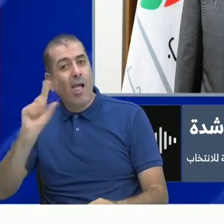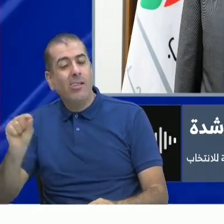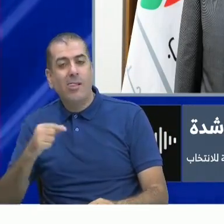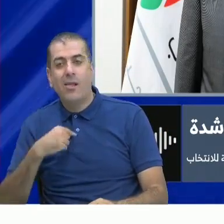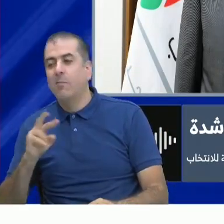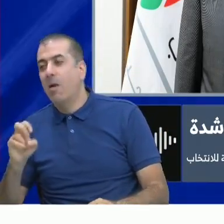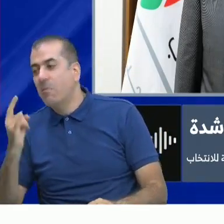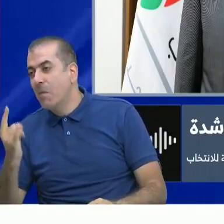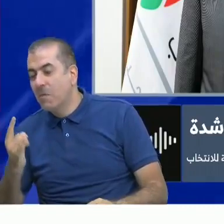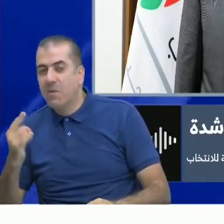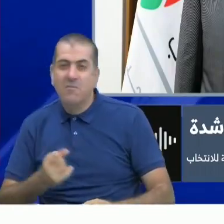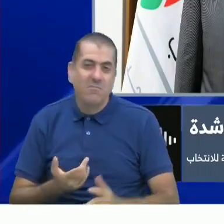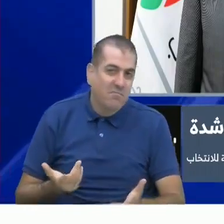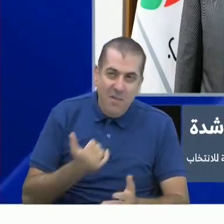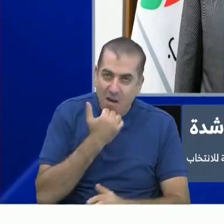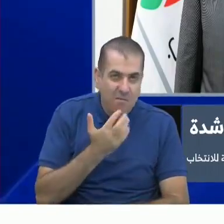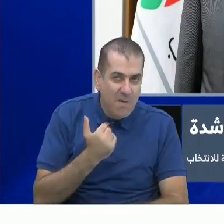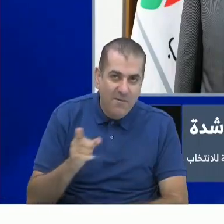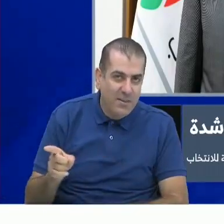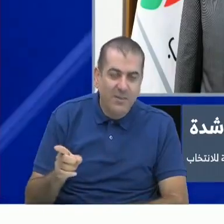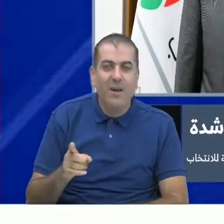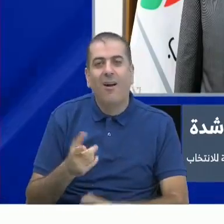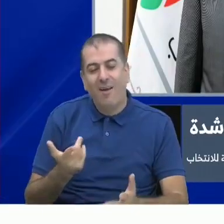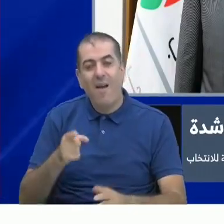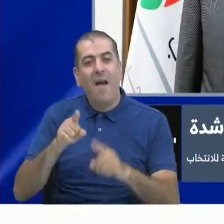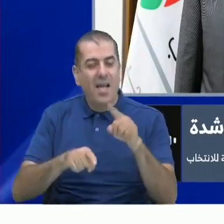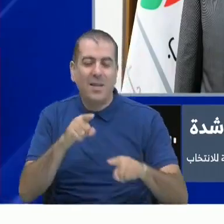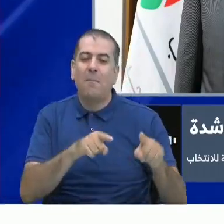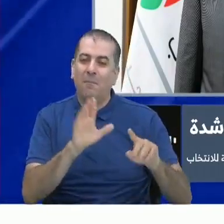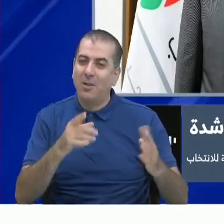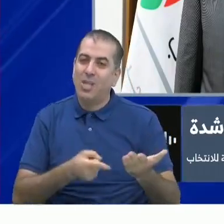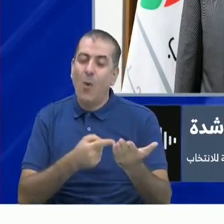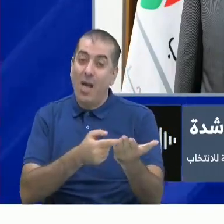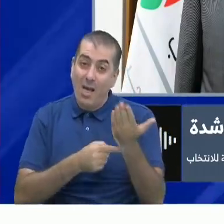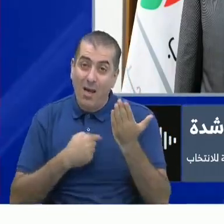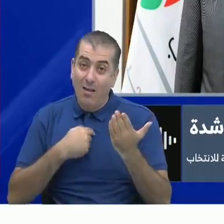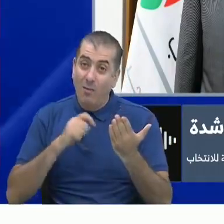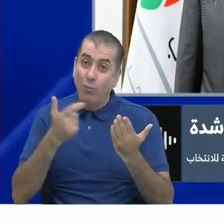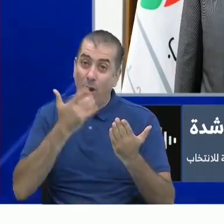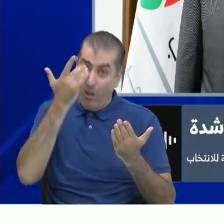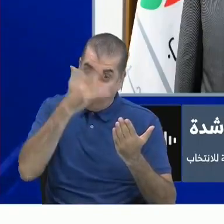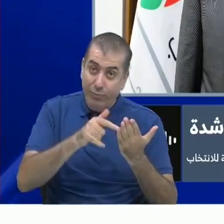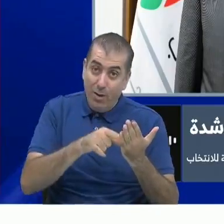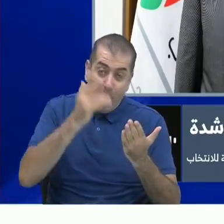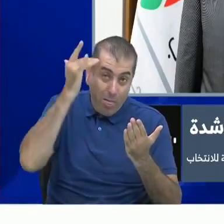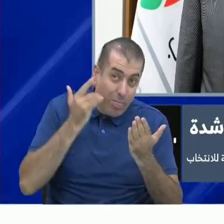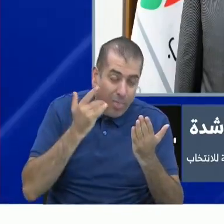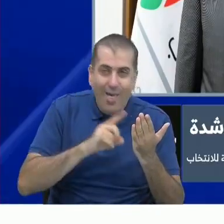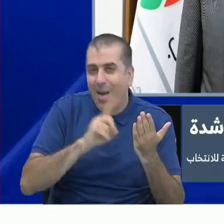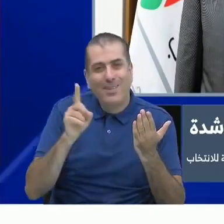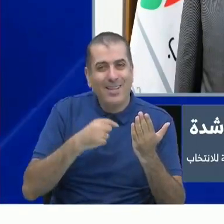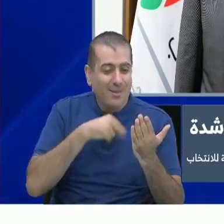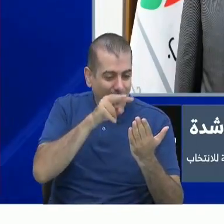المفترضين للانتخابات النيابية لمجلس النواب العشرين. في هذا المجال نحن نتحدث عن منظومة